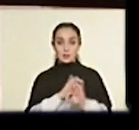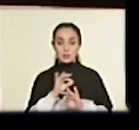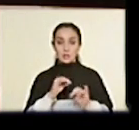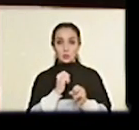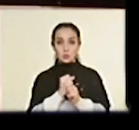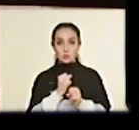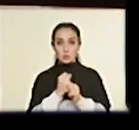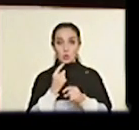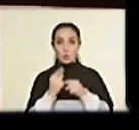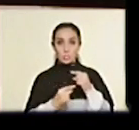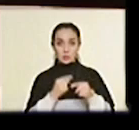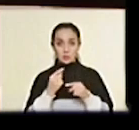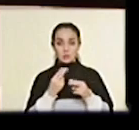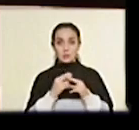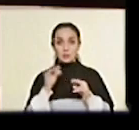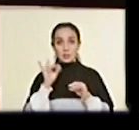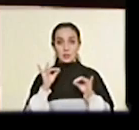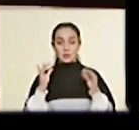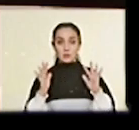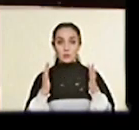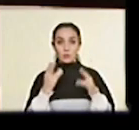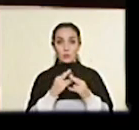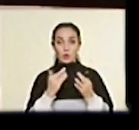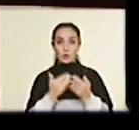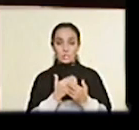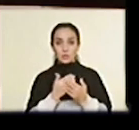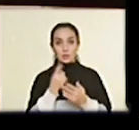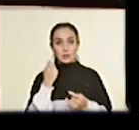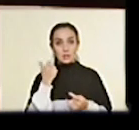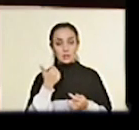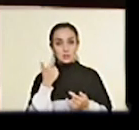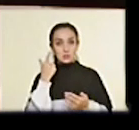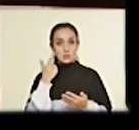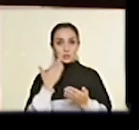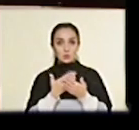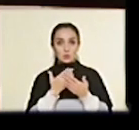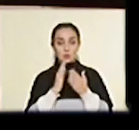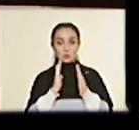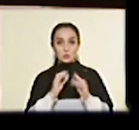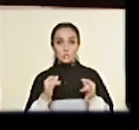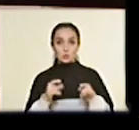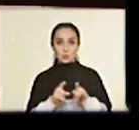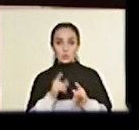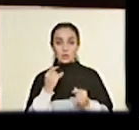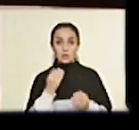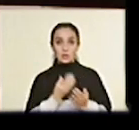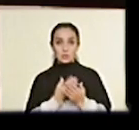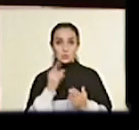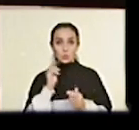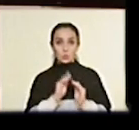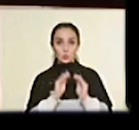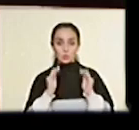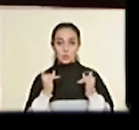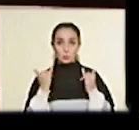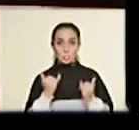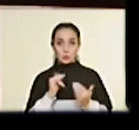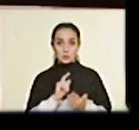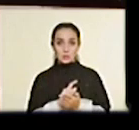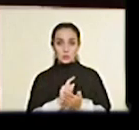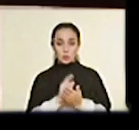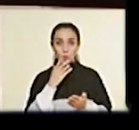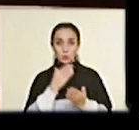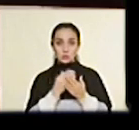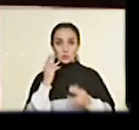orqali biz tarixiy voqealarni yaxshi tasavvur etib boramiz. Shu bilan aziz o'quvchilar, bugungi darsimiz